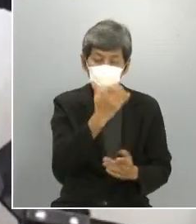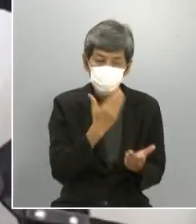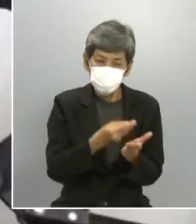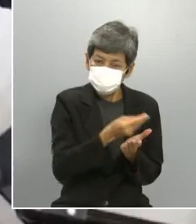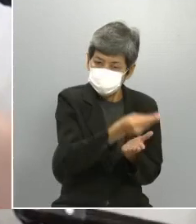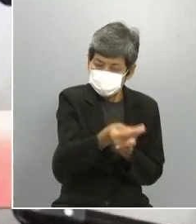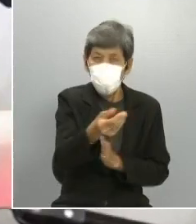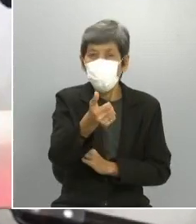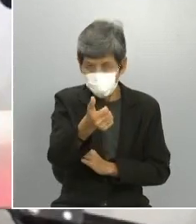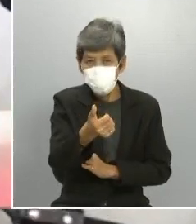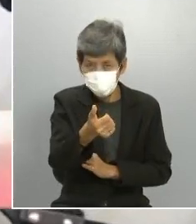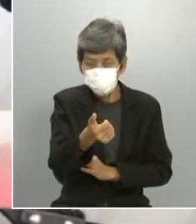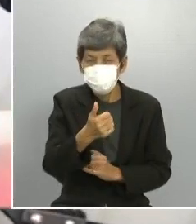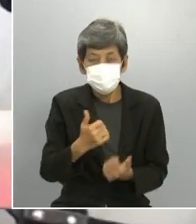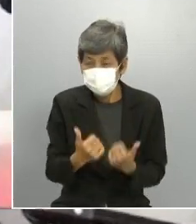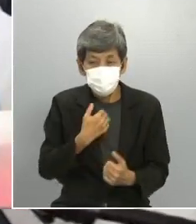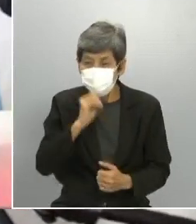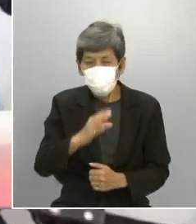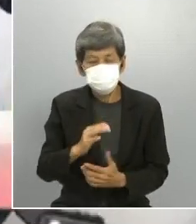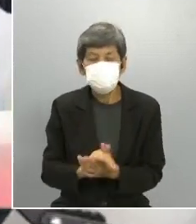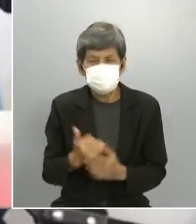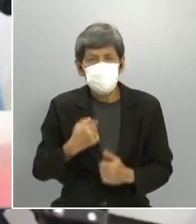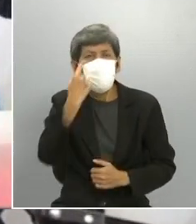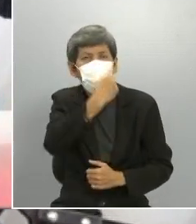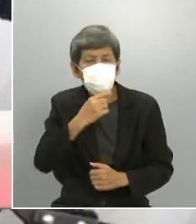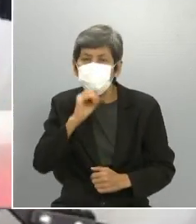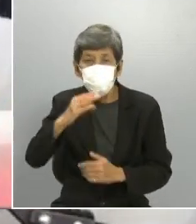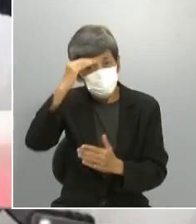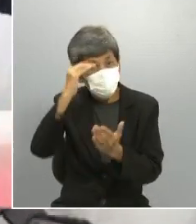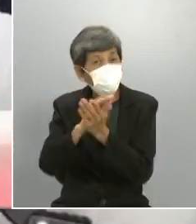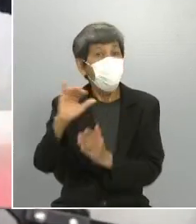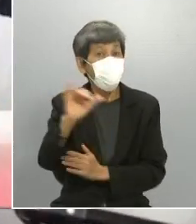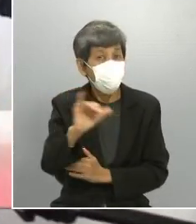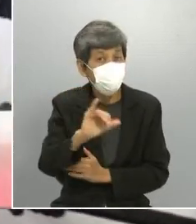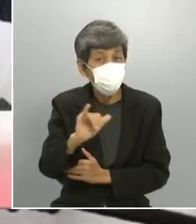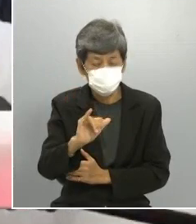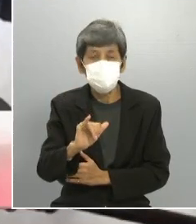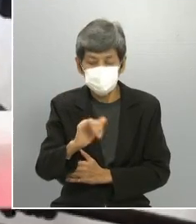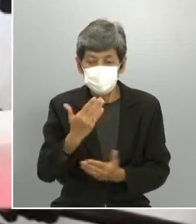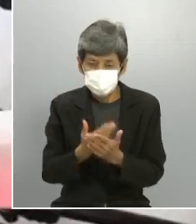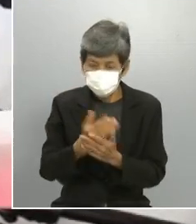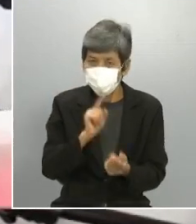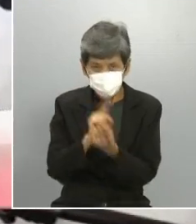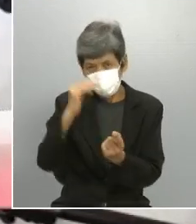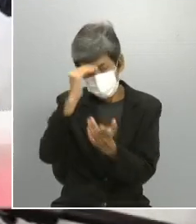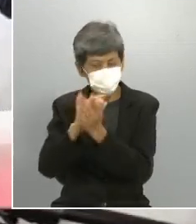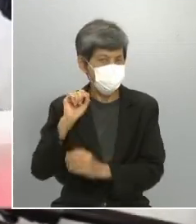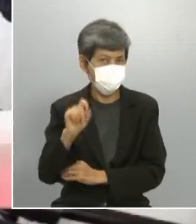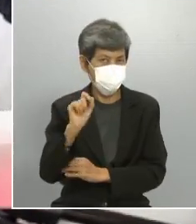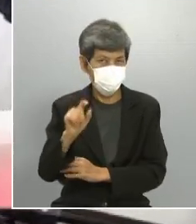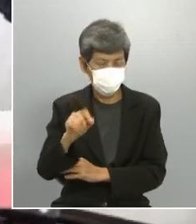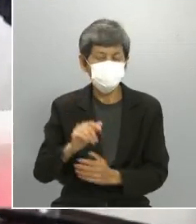คืนเต็มจำนวนทุกคนครับเพราะว่าไม่ได้มาแจ้งหมดส่วนใครที่ยังไม่ได้มาแกล้งก็อยากจะได้มีการทะเบียนทรัพย์เป็นทั้งประเทศความนัก